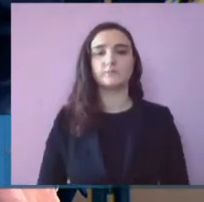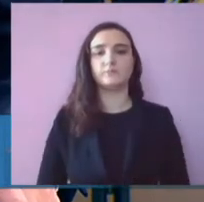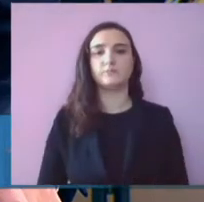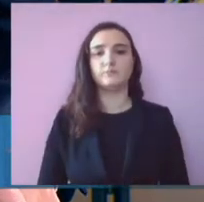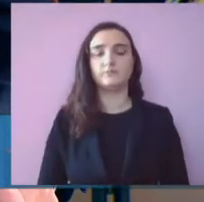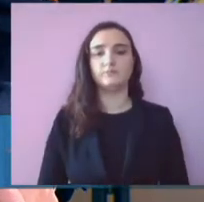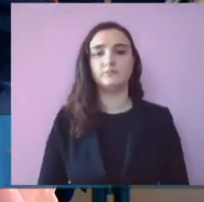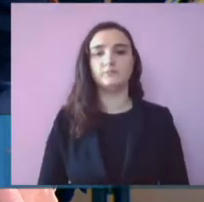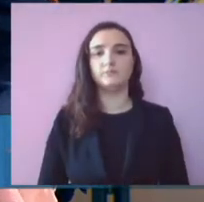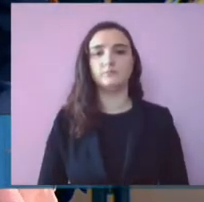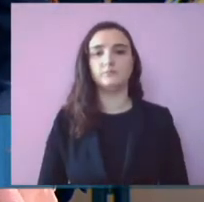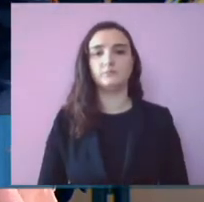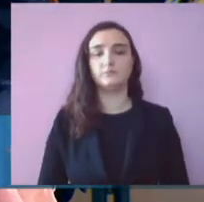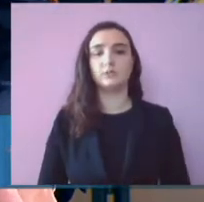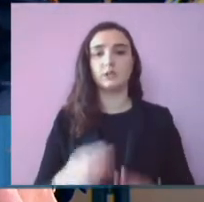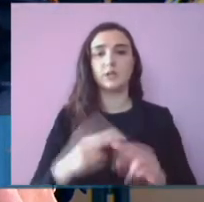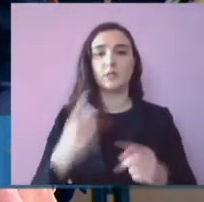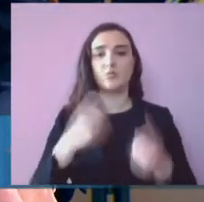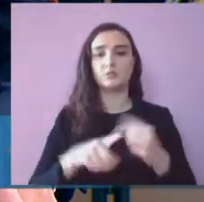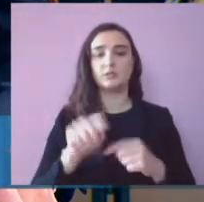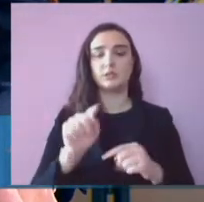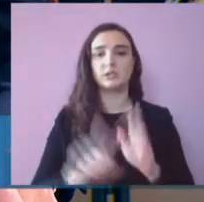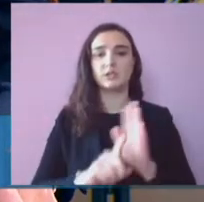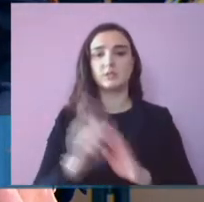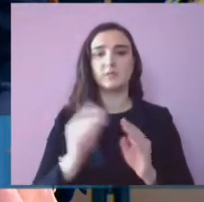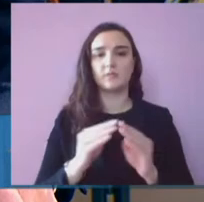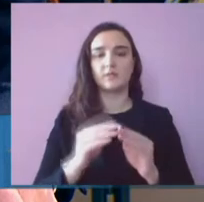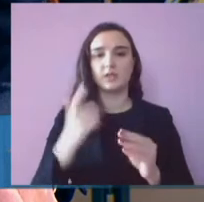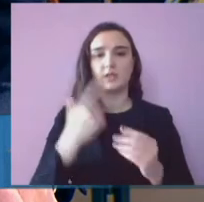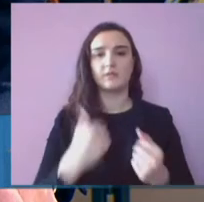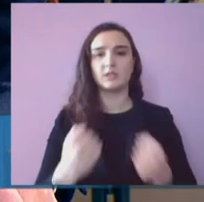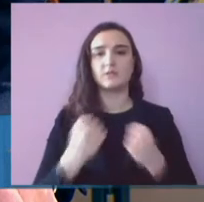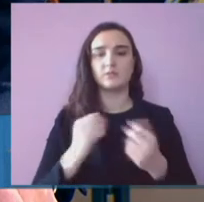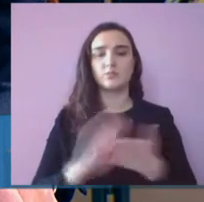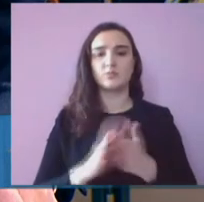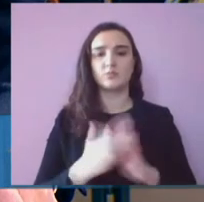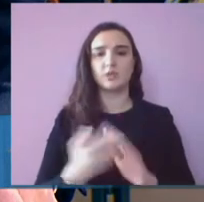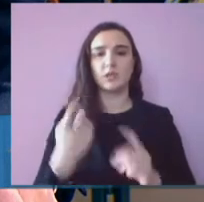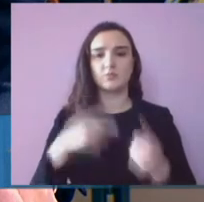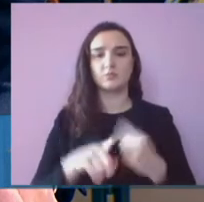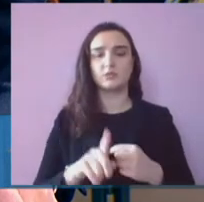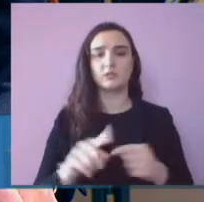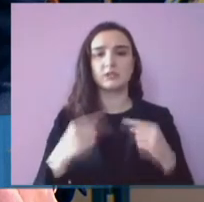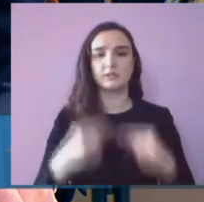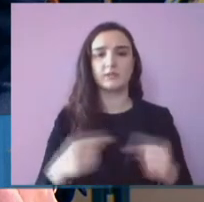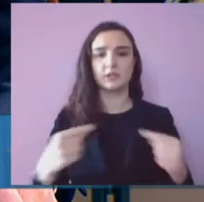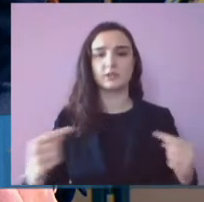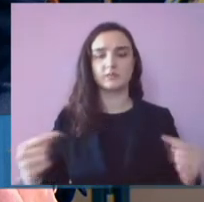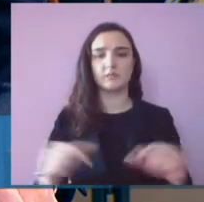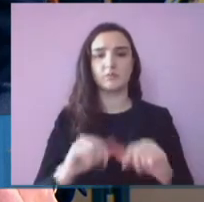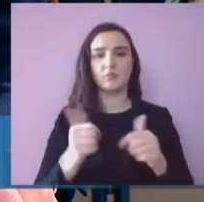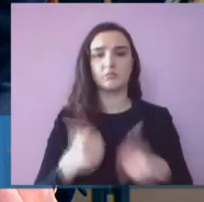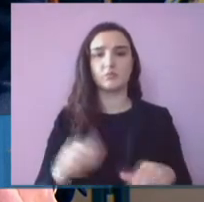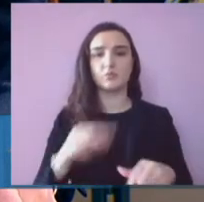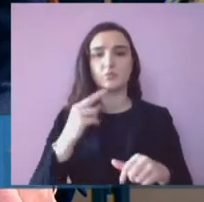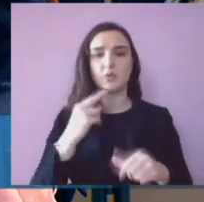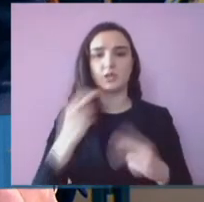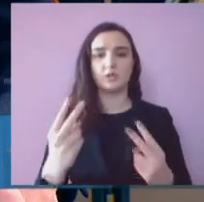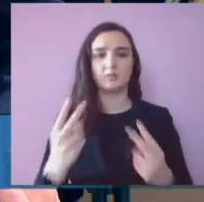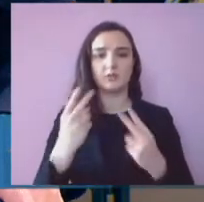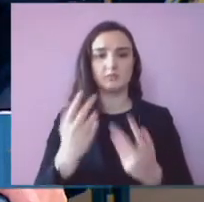გამომდინარე, ის იწყებს იგივე თავდაცვითი მდგომარეობიდან გამომდინარე, სხვადასხვა ფორმით ყურადღების მიპყრობას.